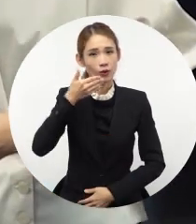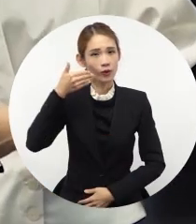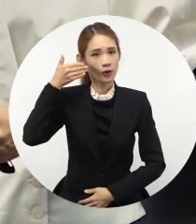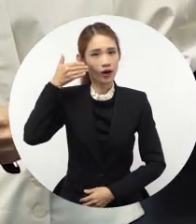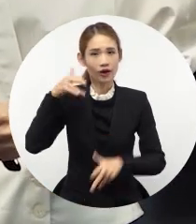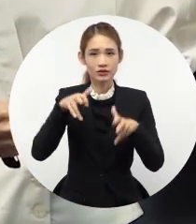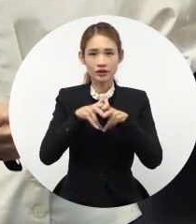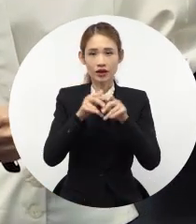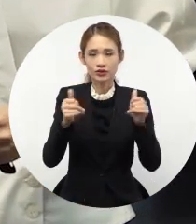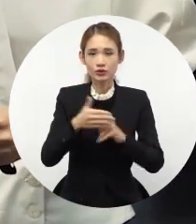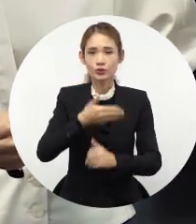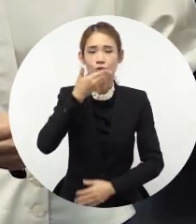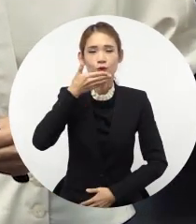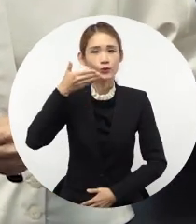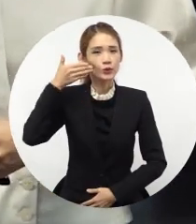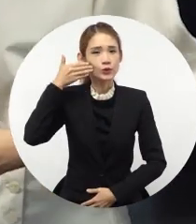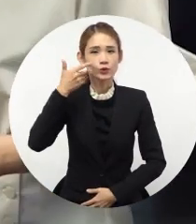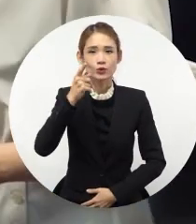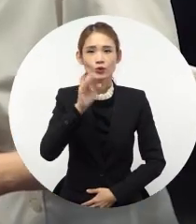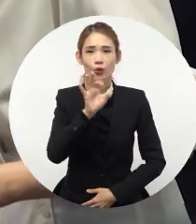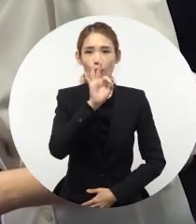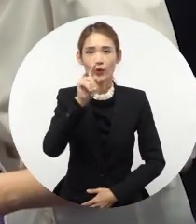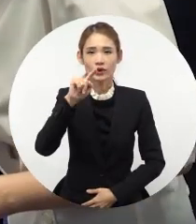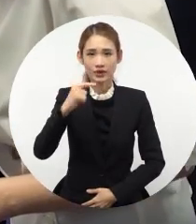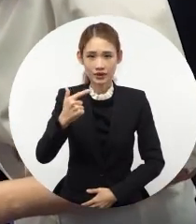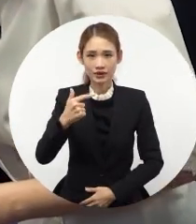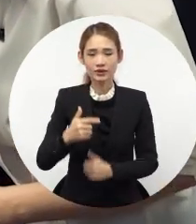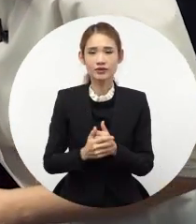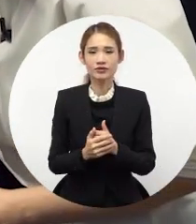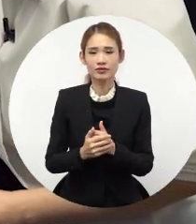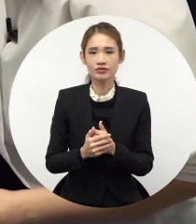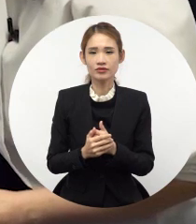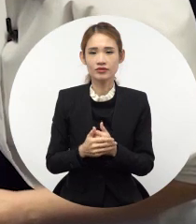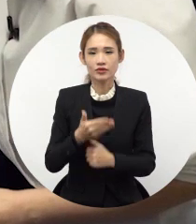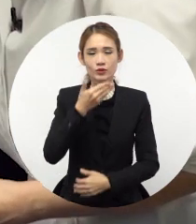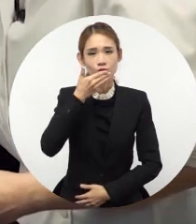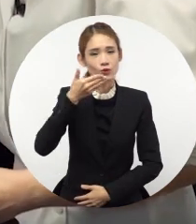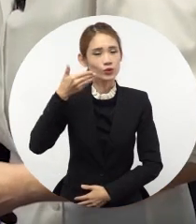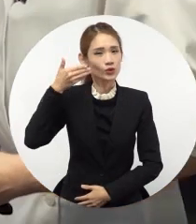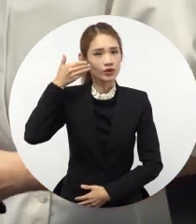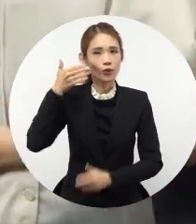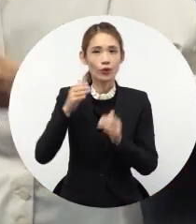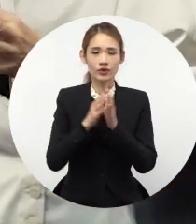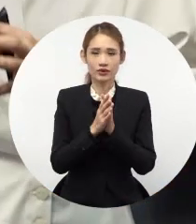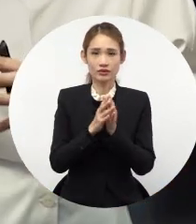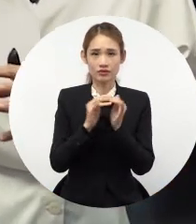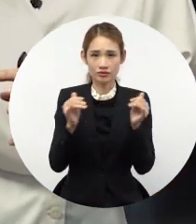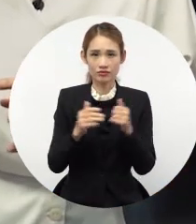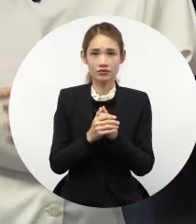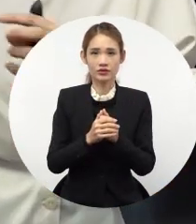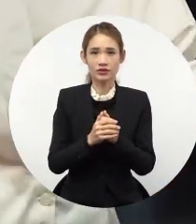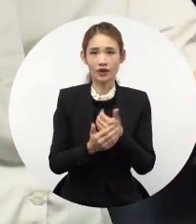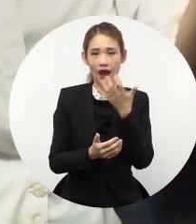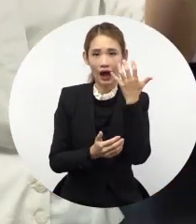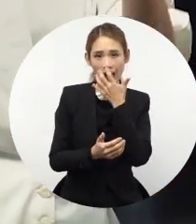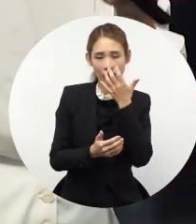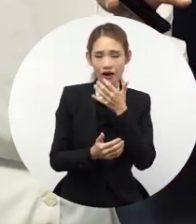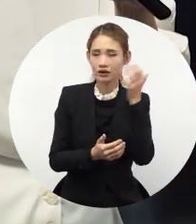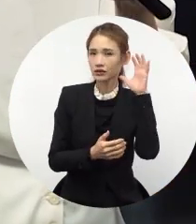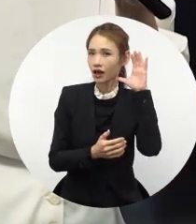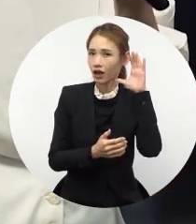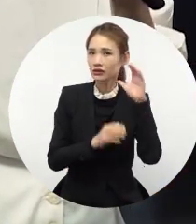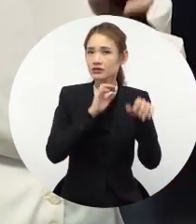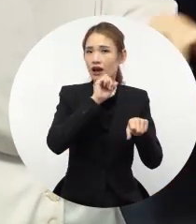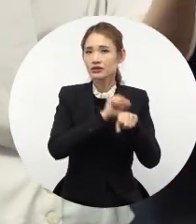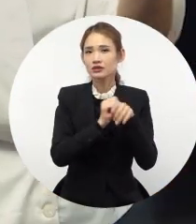여기서처럼 청각장애인, 다른 말로 농인이라고도 합니다. 농인. 청각장애인, 농인이 청인,